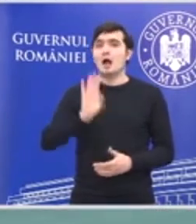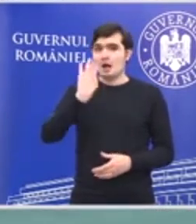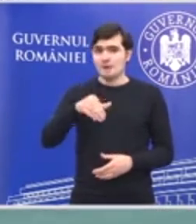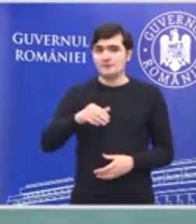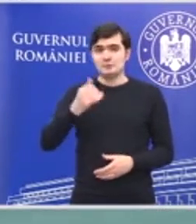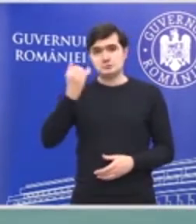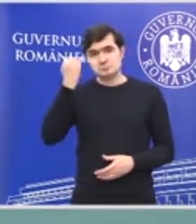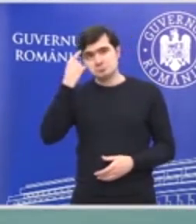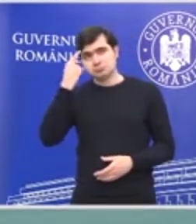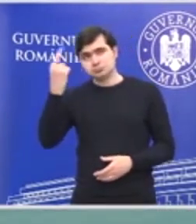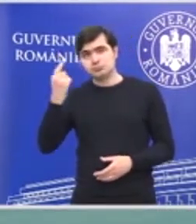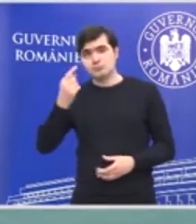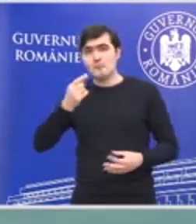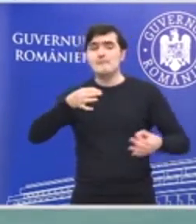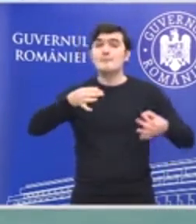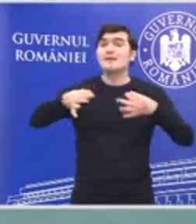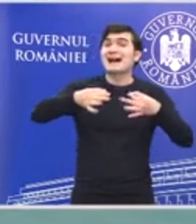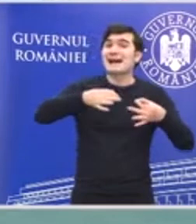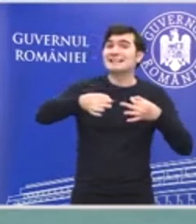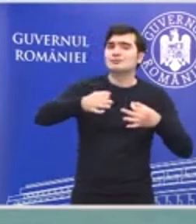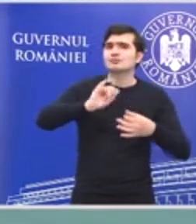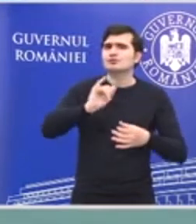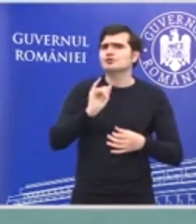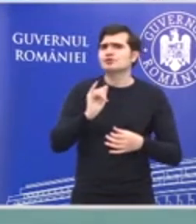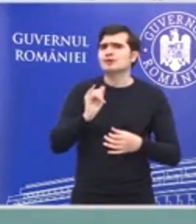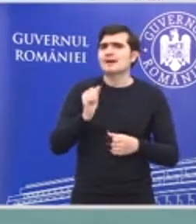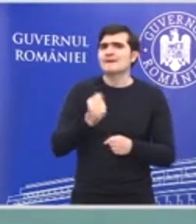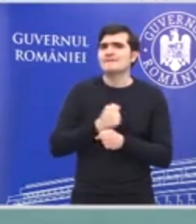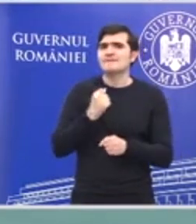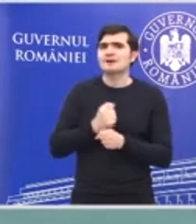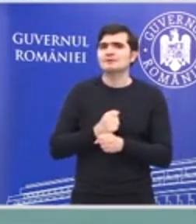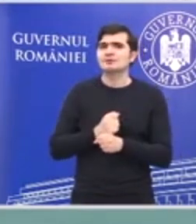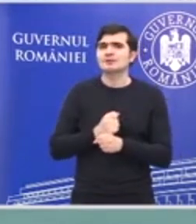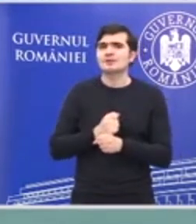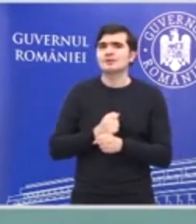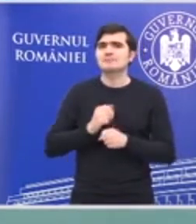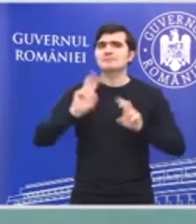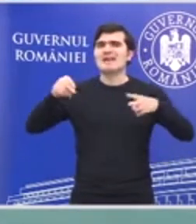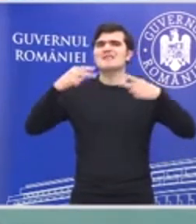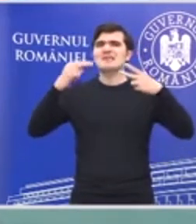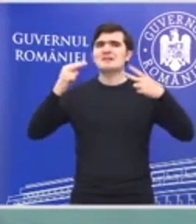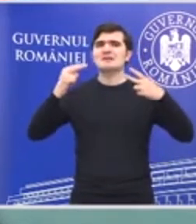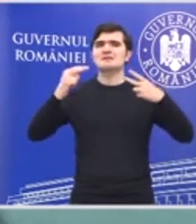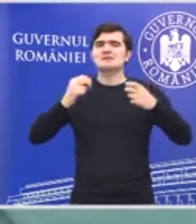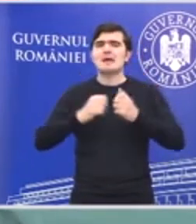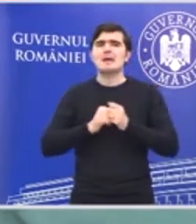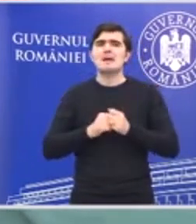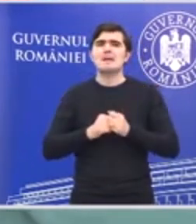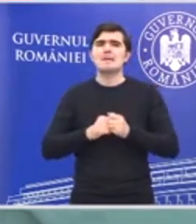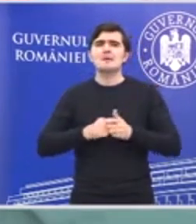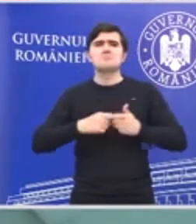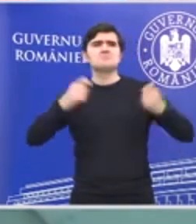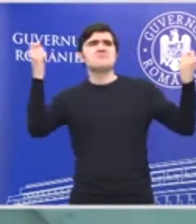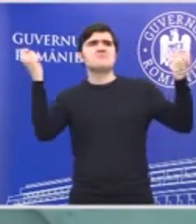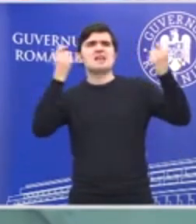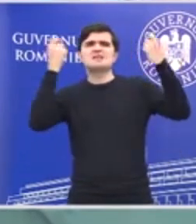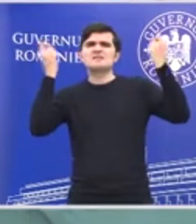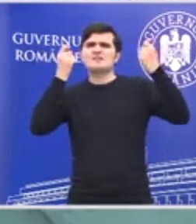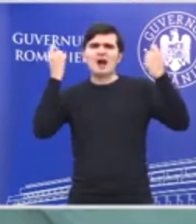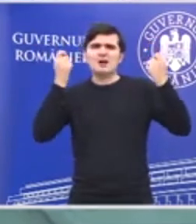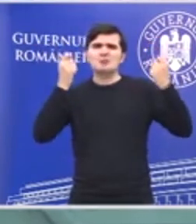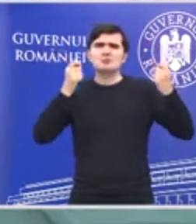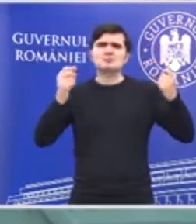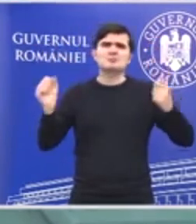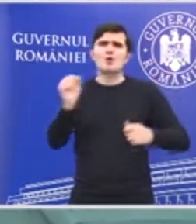sau un plan pentru cei care se ocupă de realizarea evenimentelor cu public, având în vedere că a fost recent anunțat